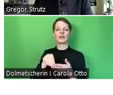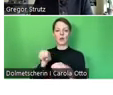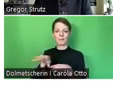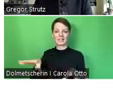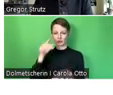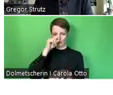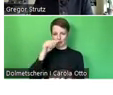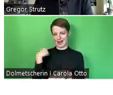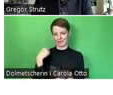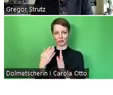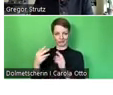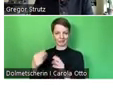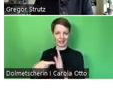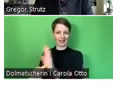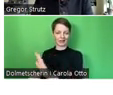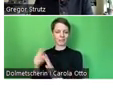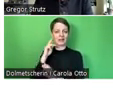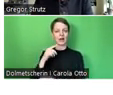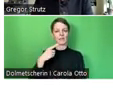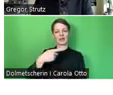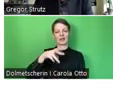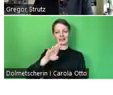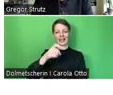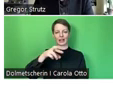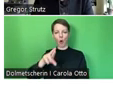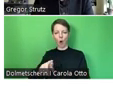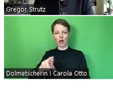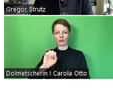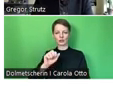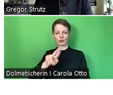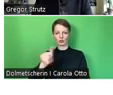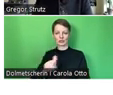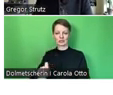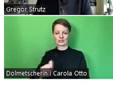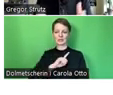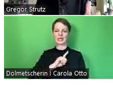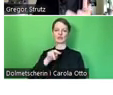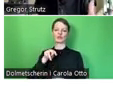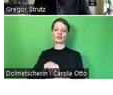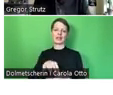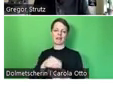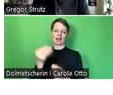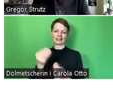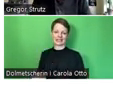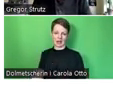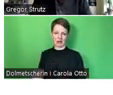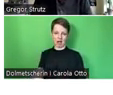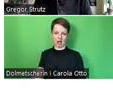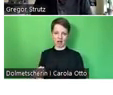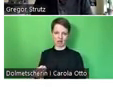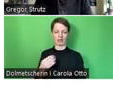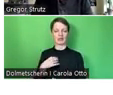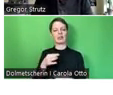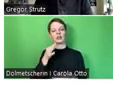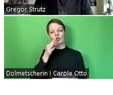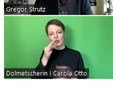bereits kennengelernt. Mein Name ist Gregor Strutz. Ich bin selbstständiger Designer mit, also als Spezialist